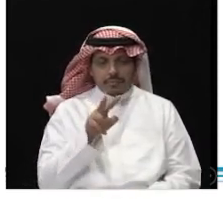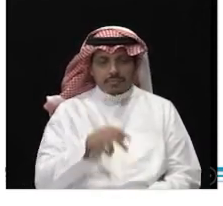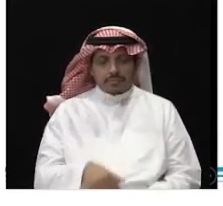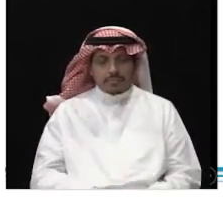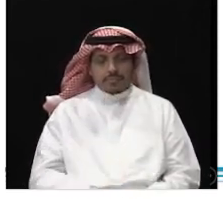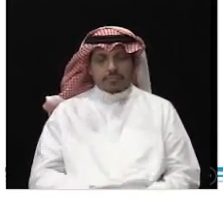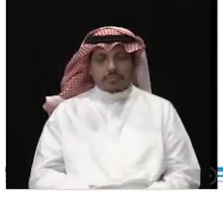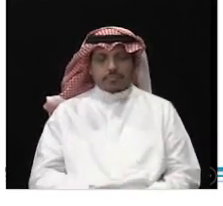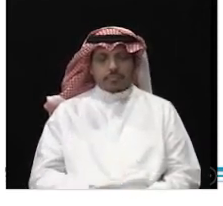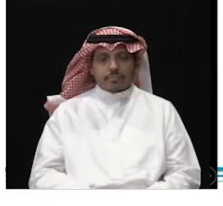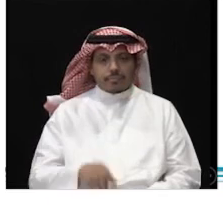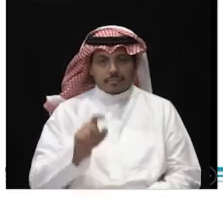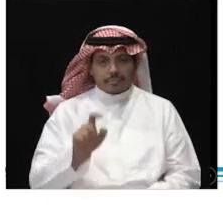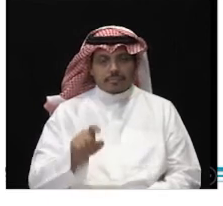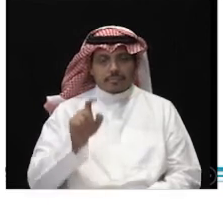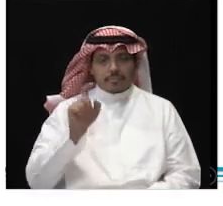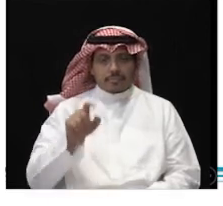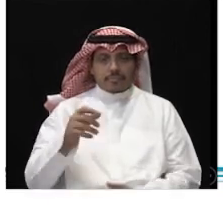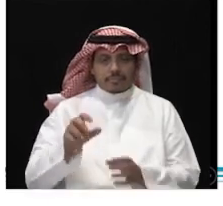جميل،